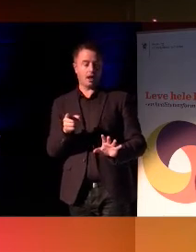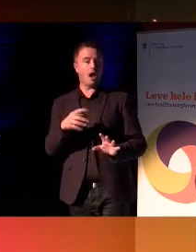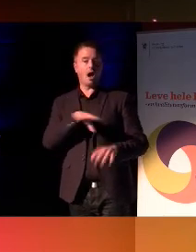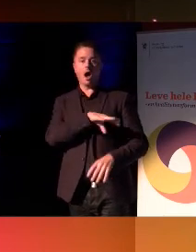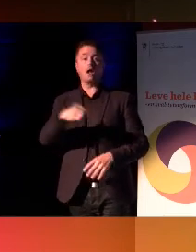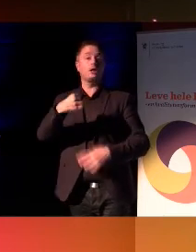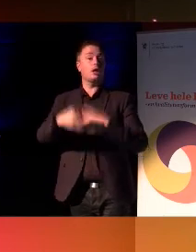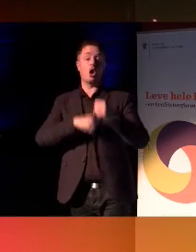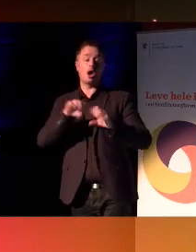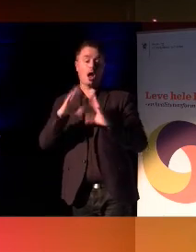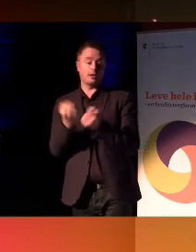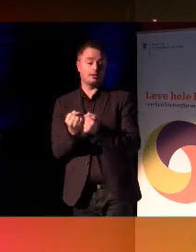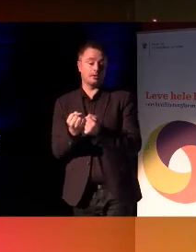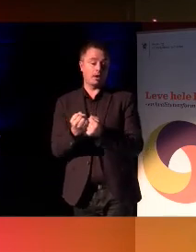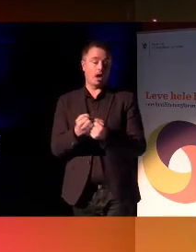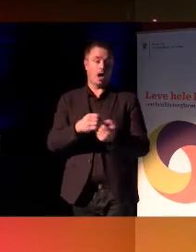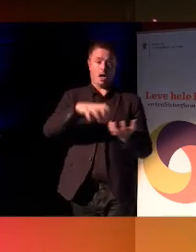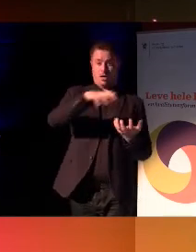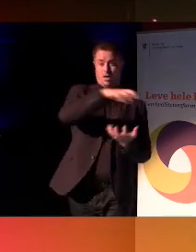Og vi endte opp her.